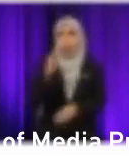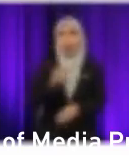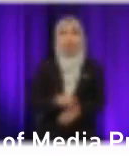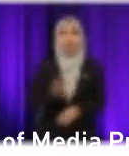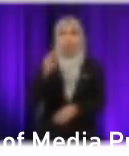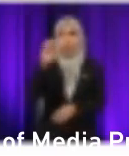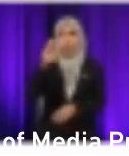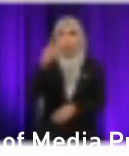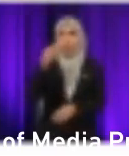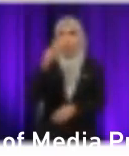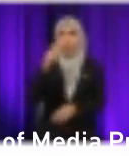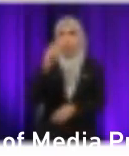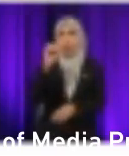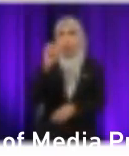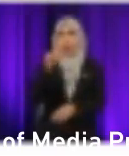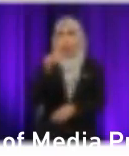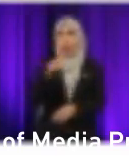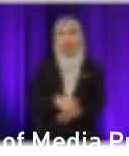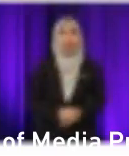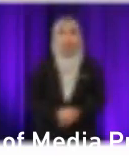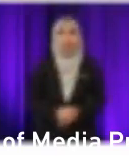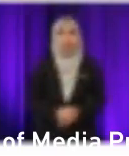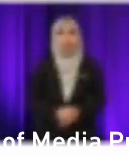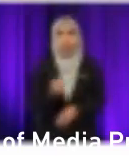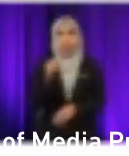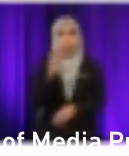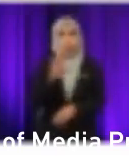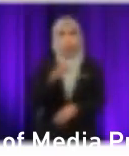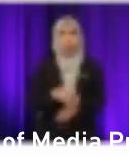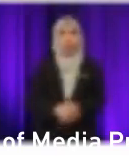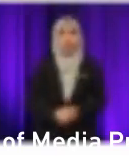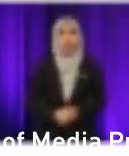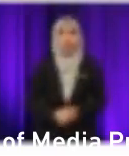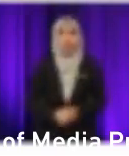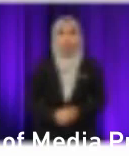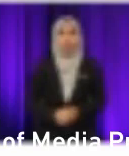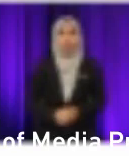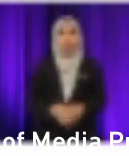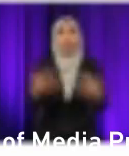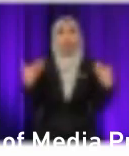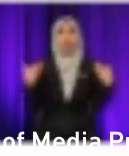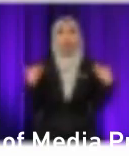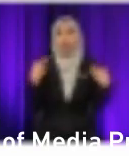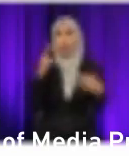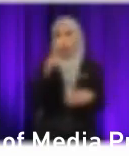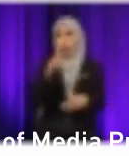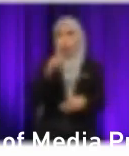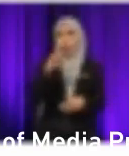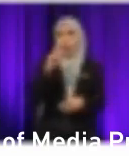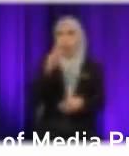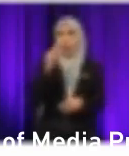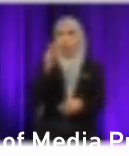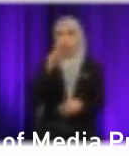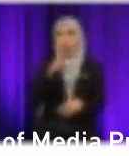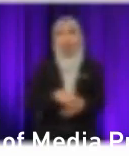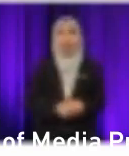dicadangkan bagi pendawaian mentol itu. Jika kita lihat dalam soalan ni, kita beri dua jenis litar, iaitu litar siri dan litar selari.